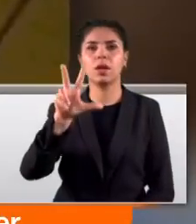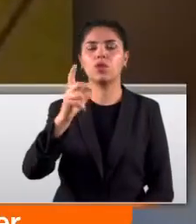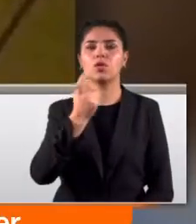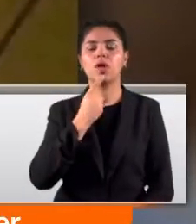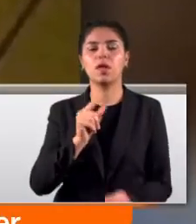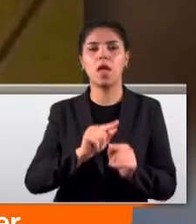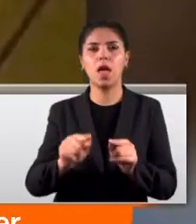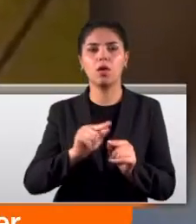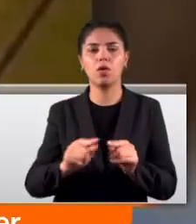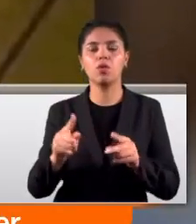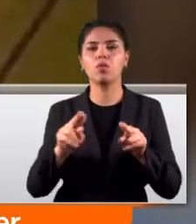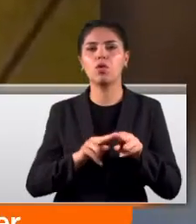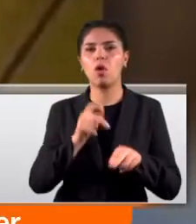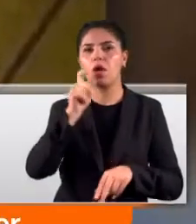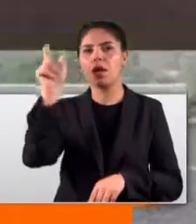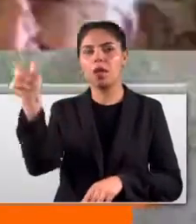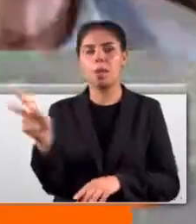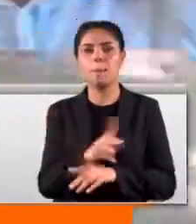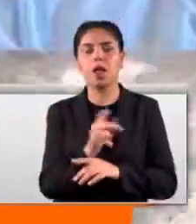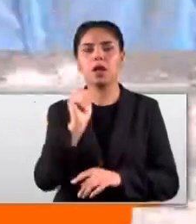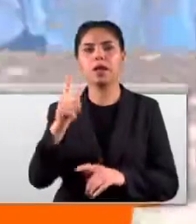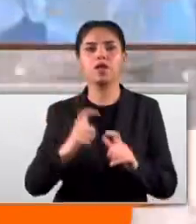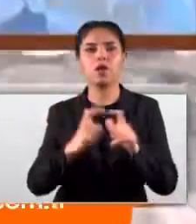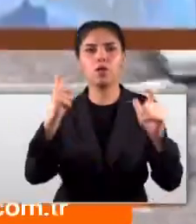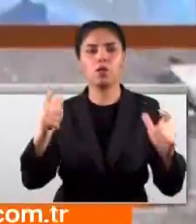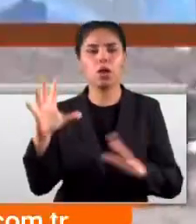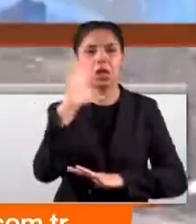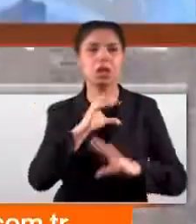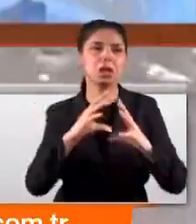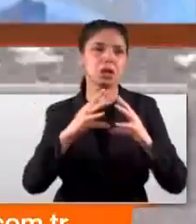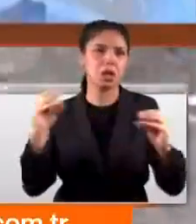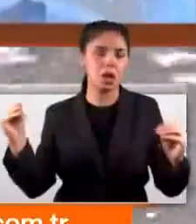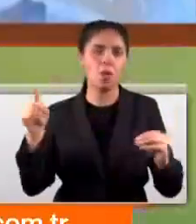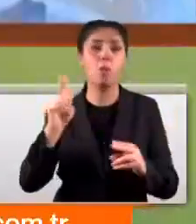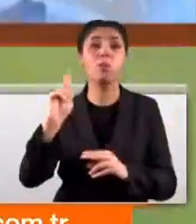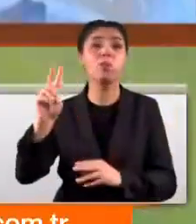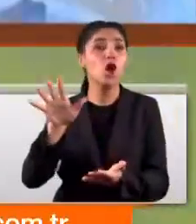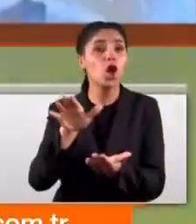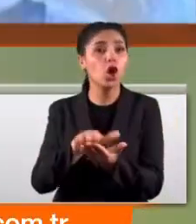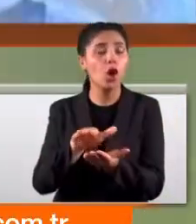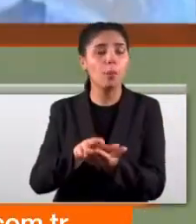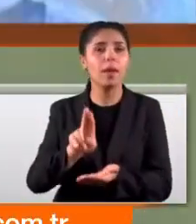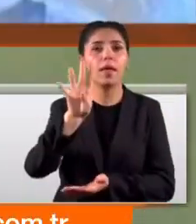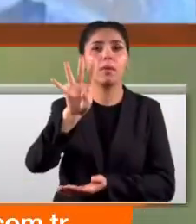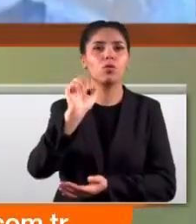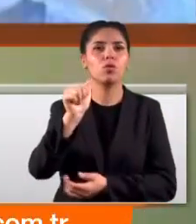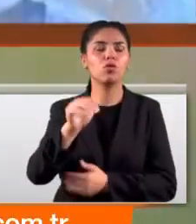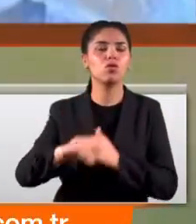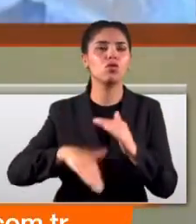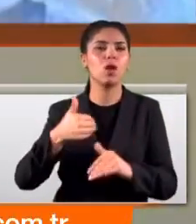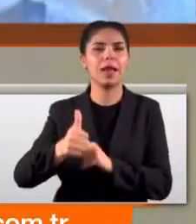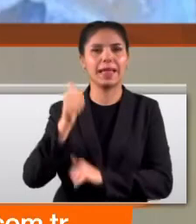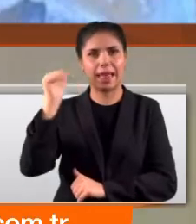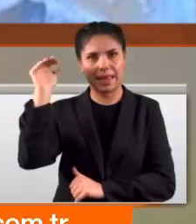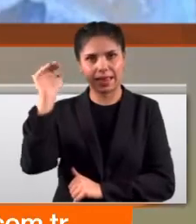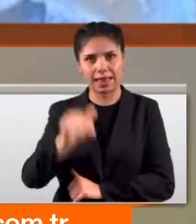yaşındaki ekonomist Korhan Berzek, Balıkesir Gönen'de sırra kadem basmıştı. Doberman cinsi köpeği Tina 74 gün sonra geri